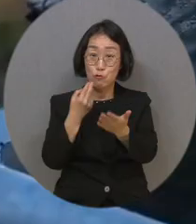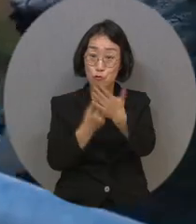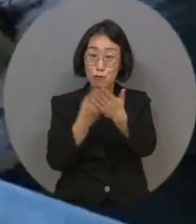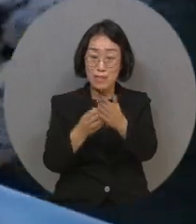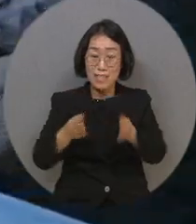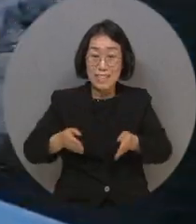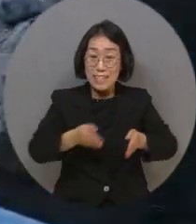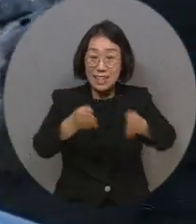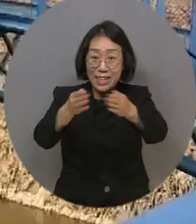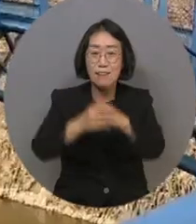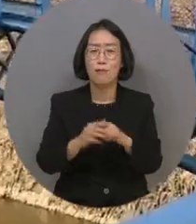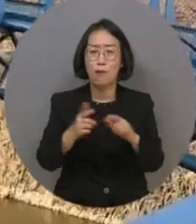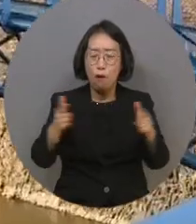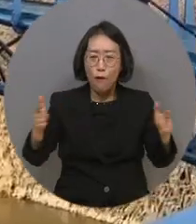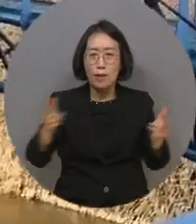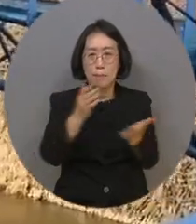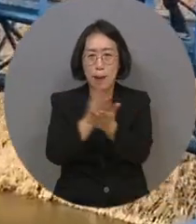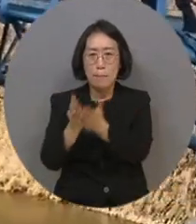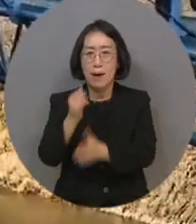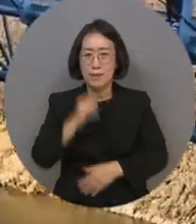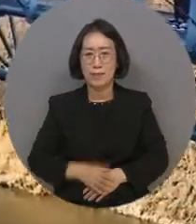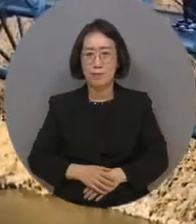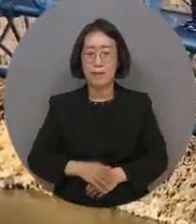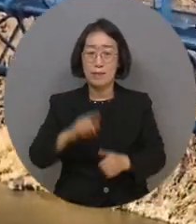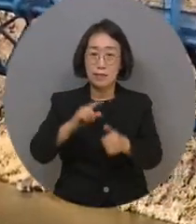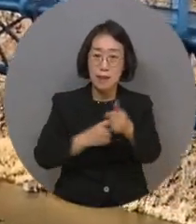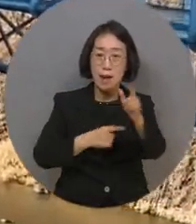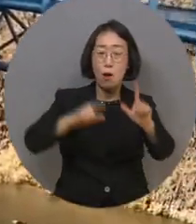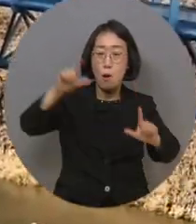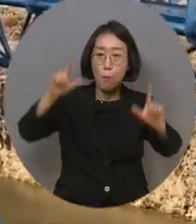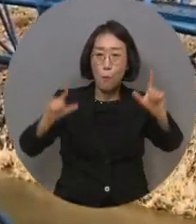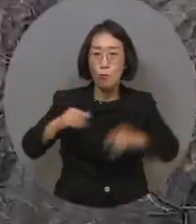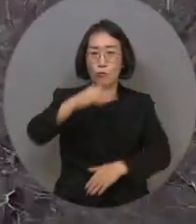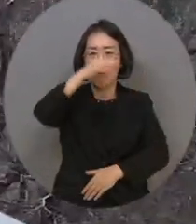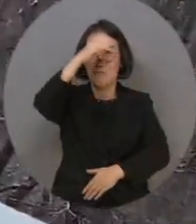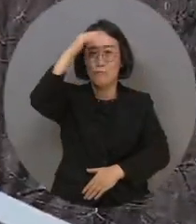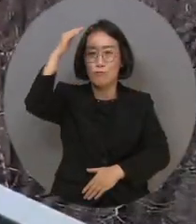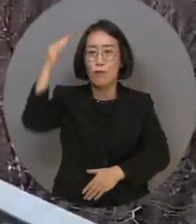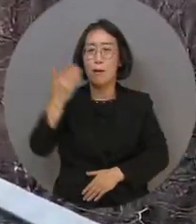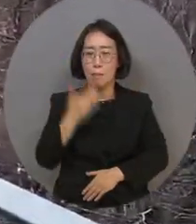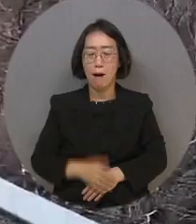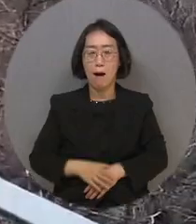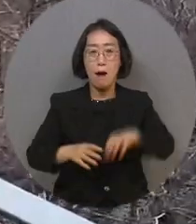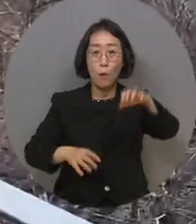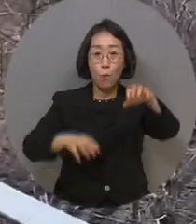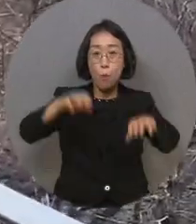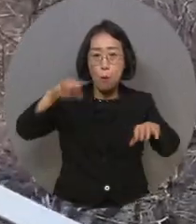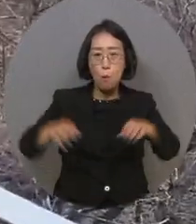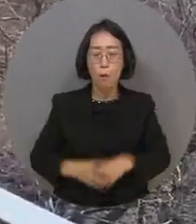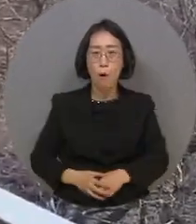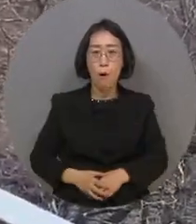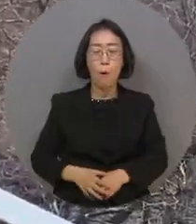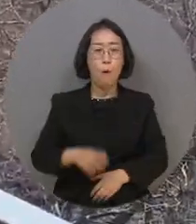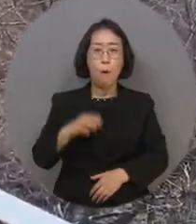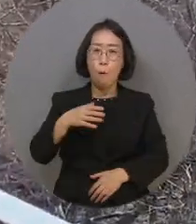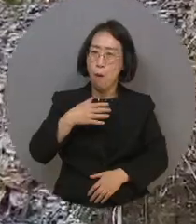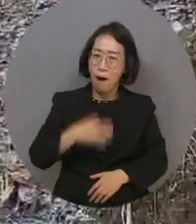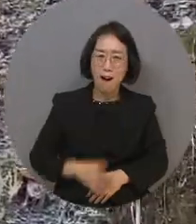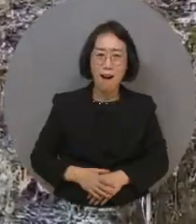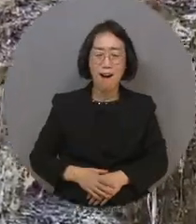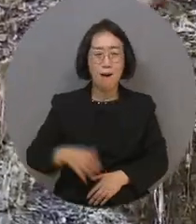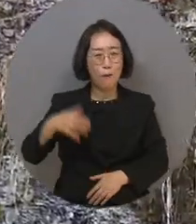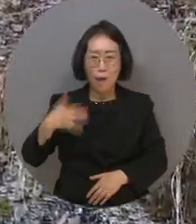다양합니다. 길을 걸으며 자연이 만들어낸 비경을 감상합니다. 곳곳에서 감탄 소리가